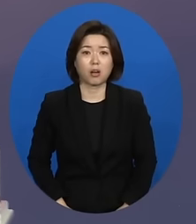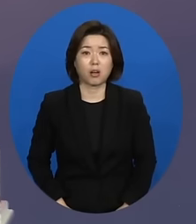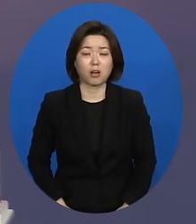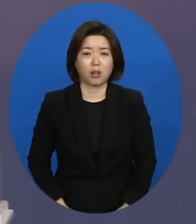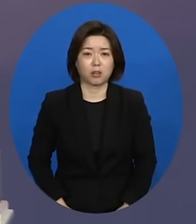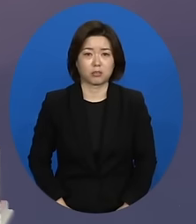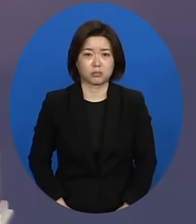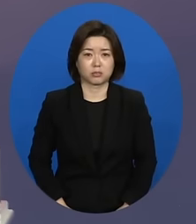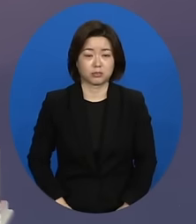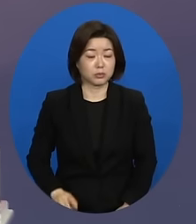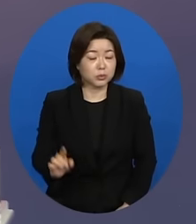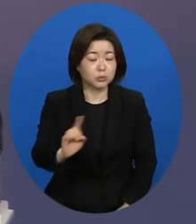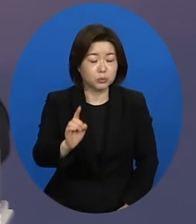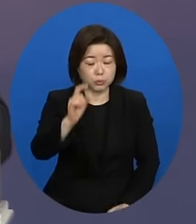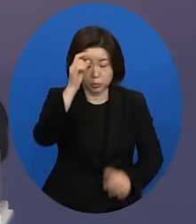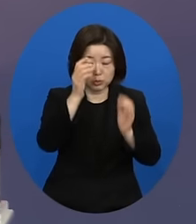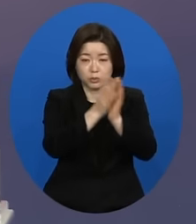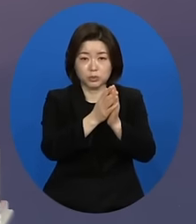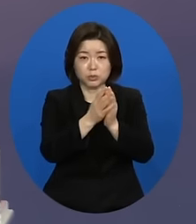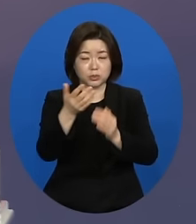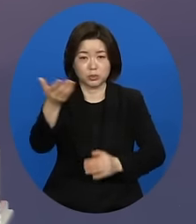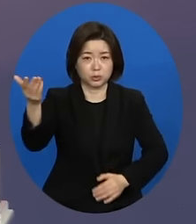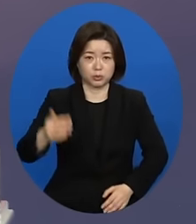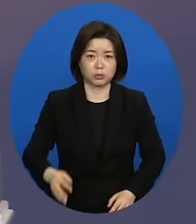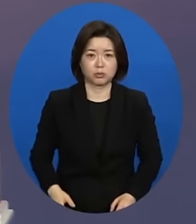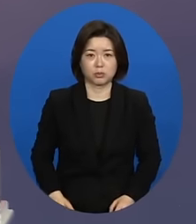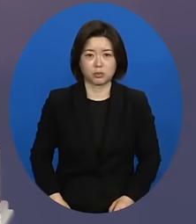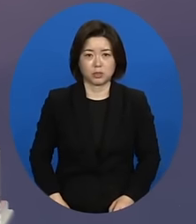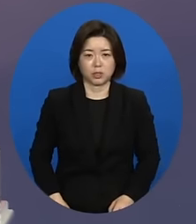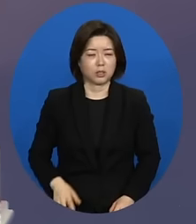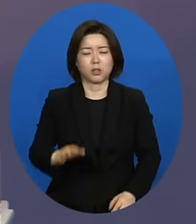기도하는, 그래서 기도하는 사람들이 무서워요.